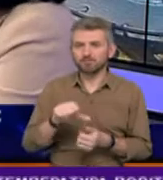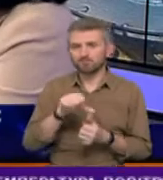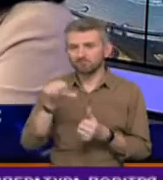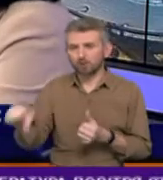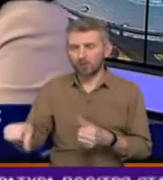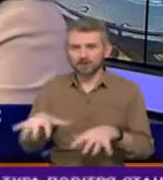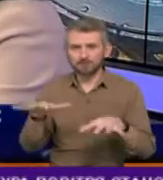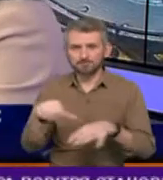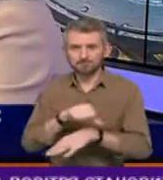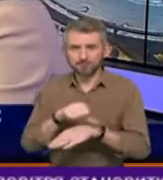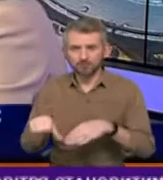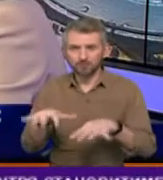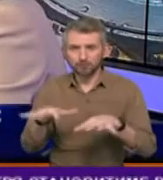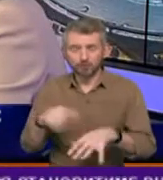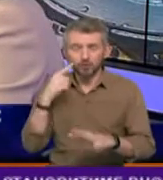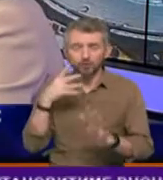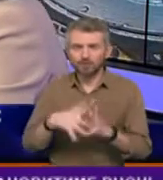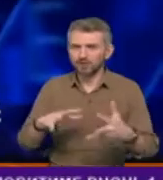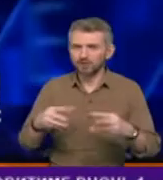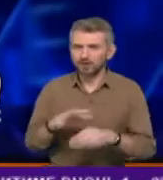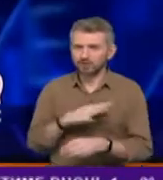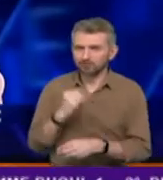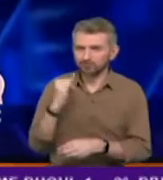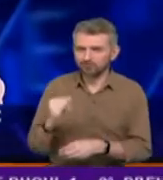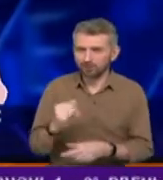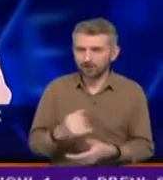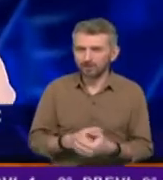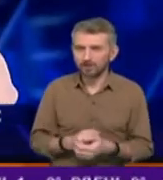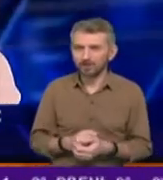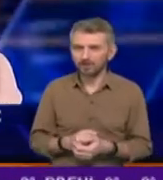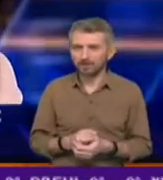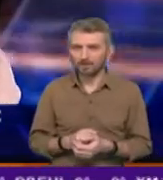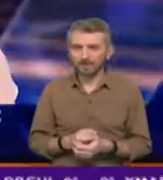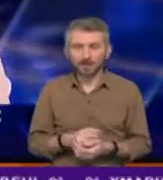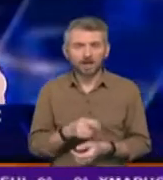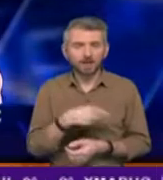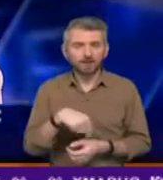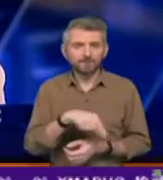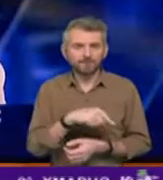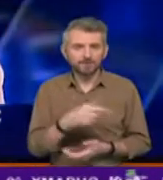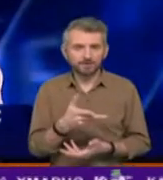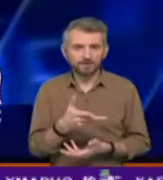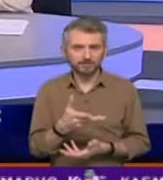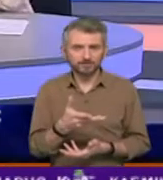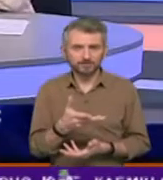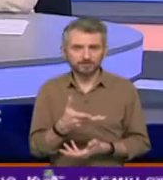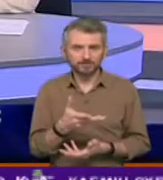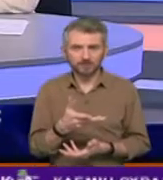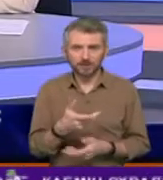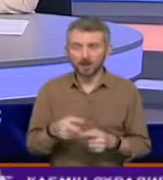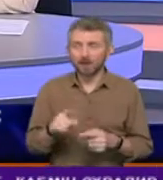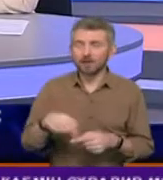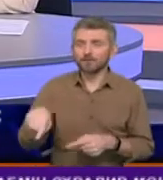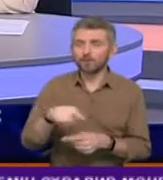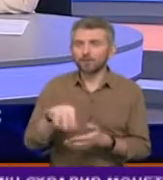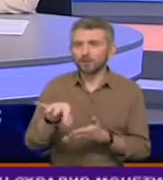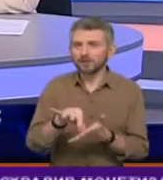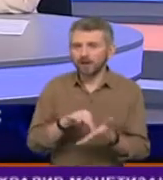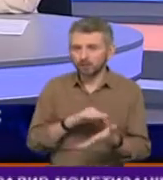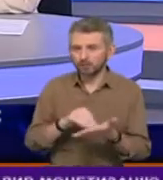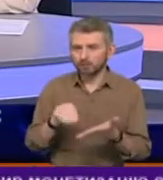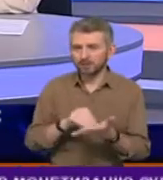а заклади освіти вже не пізніше цього терміну мають надіслати ці комплекти документів до регіональних центрів. Тому випускники закладів